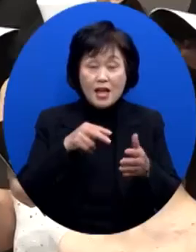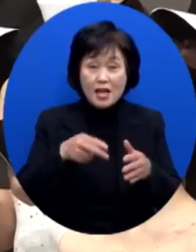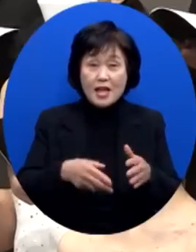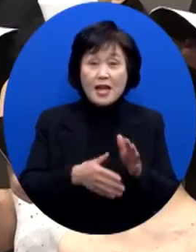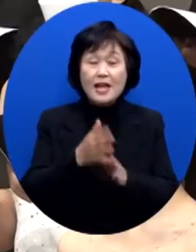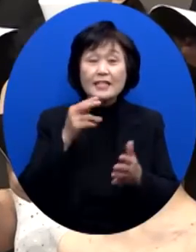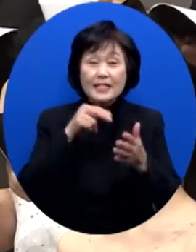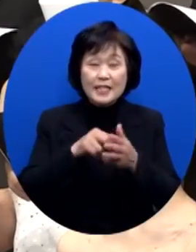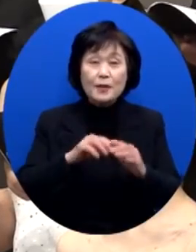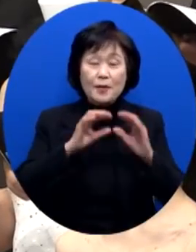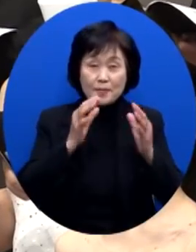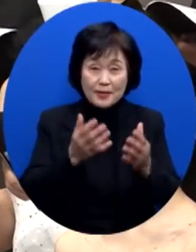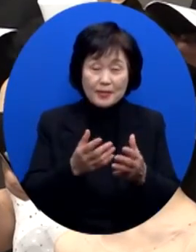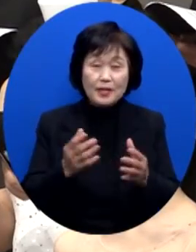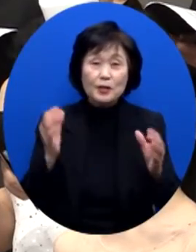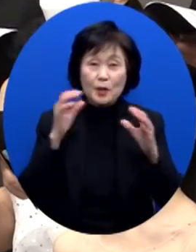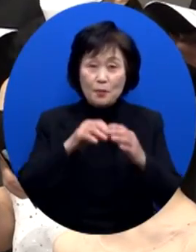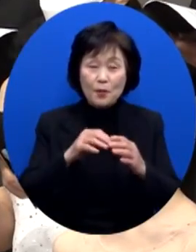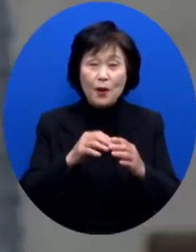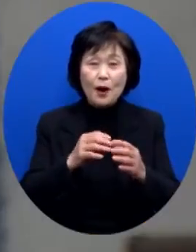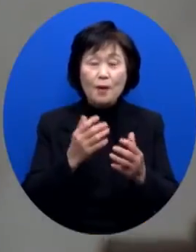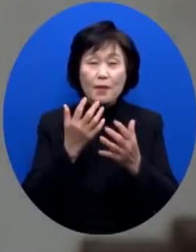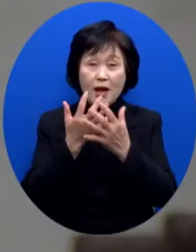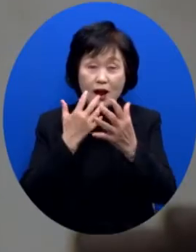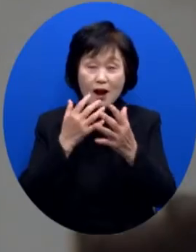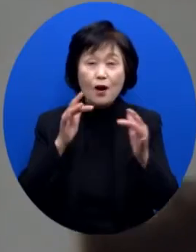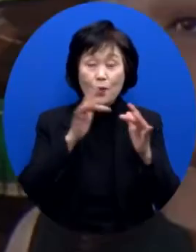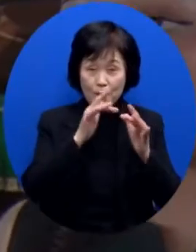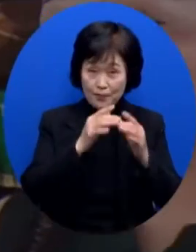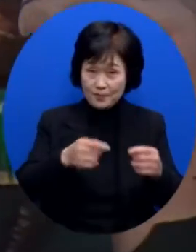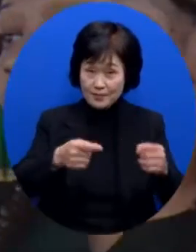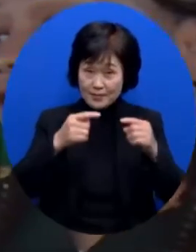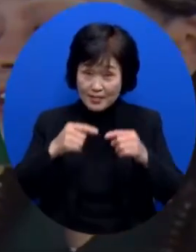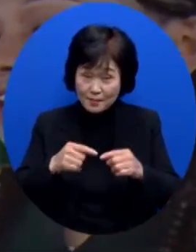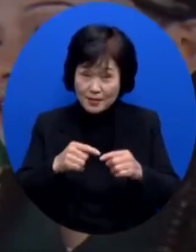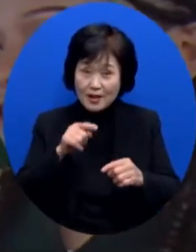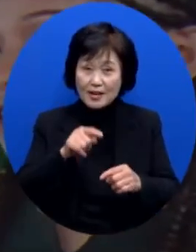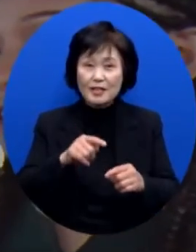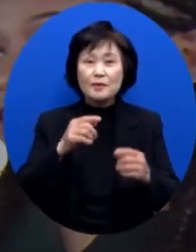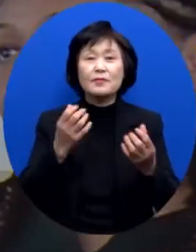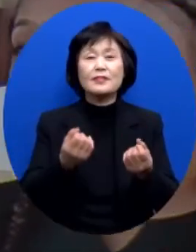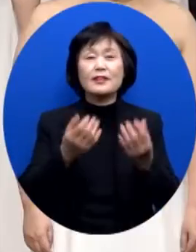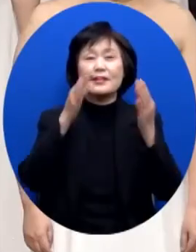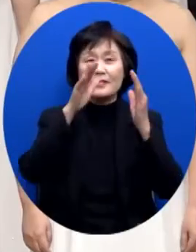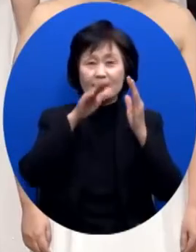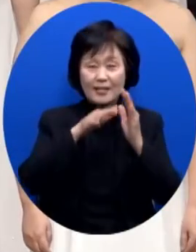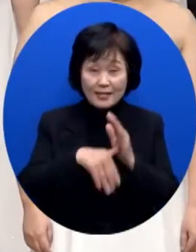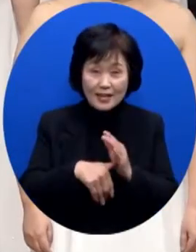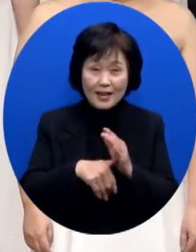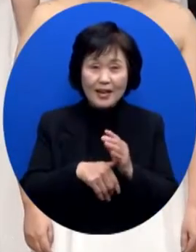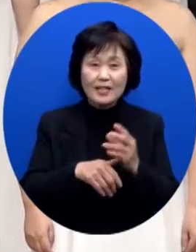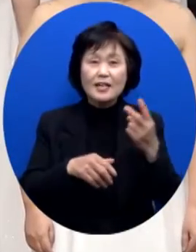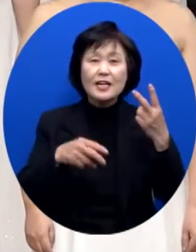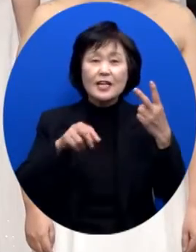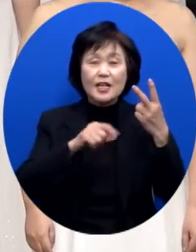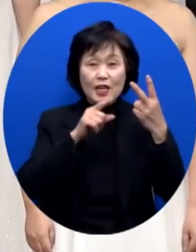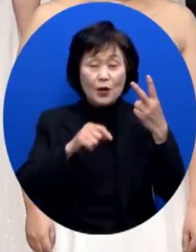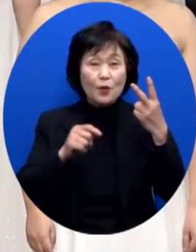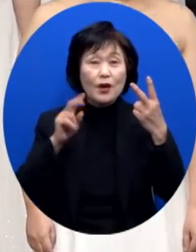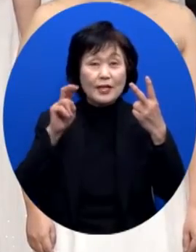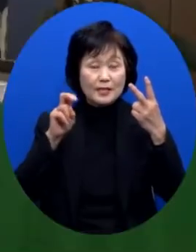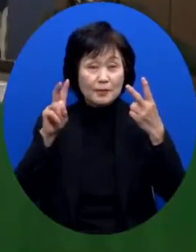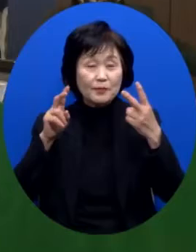각국에 단체가 온 오프라인으로 참가한 이번 행사에는 합창제 와 관련 심포지엄 이 2호 22일부터 나흘간